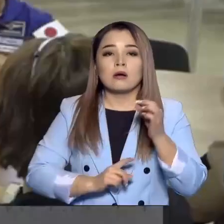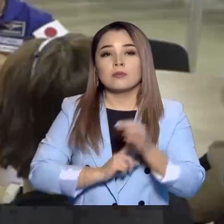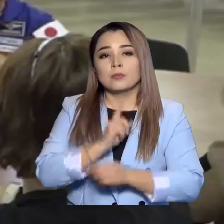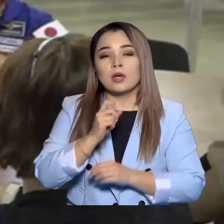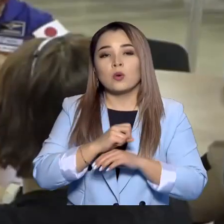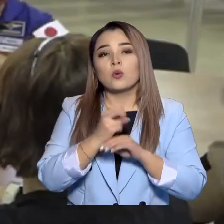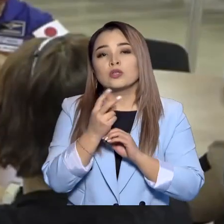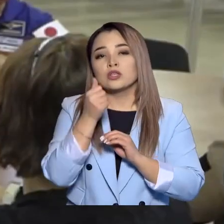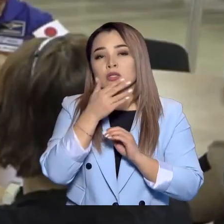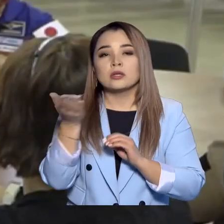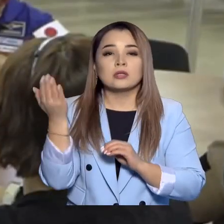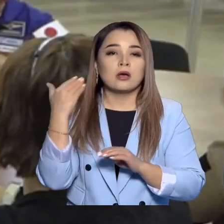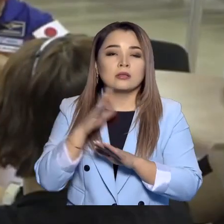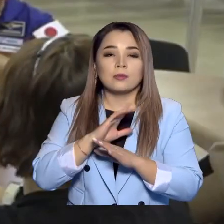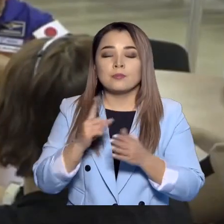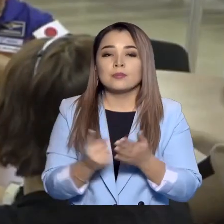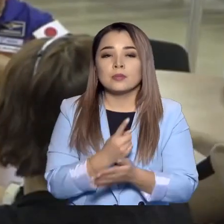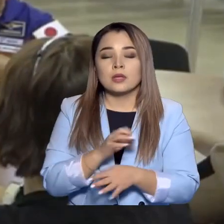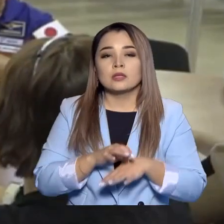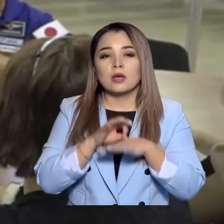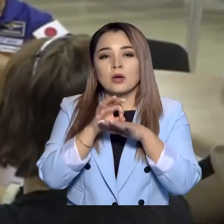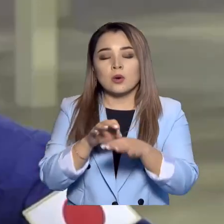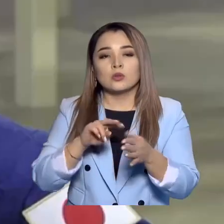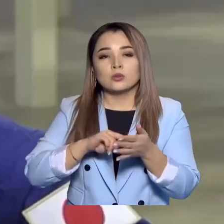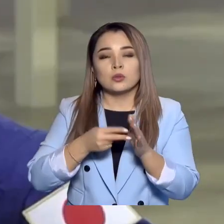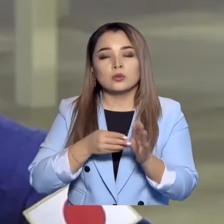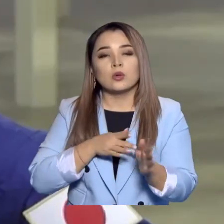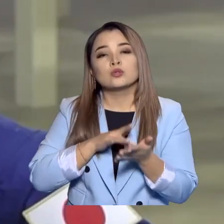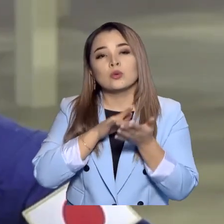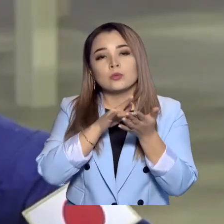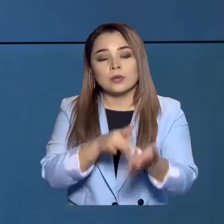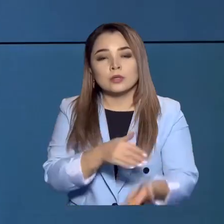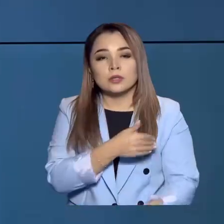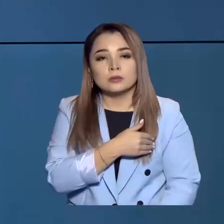алғаш рет ғарышқа саяхатшылар жеткізуді жоспарлап отыр.